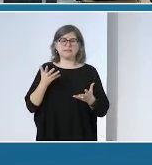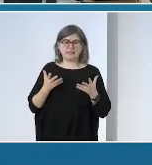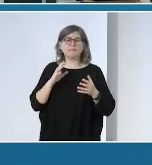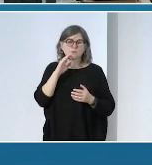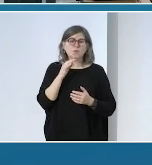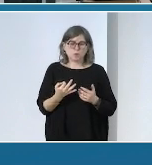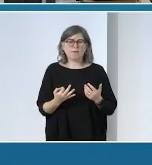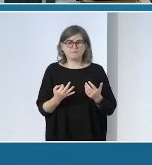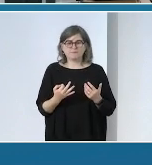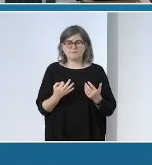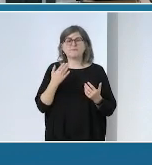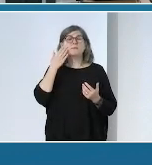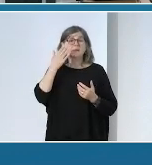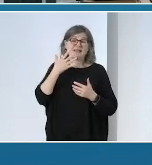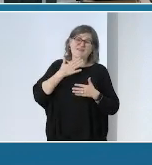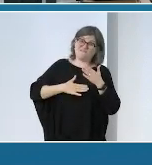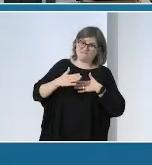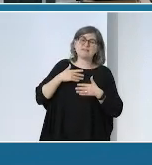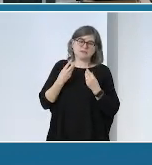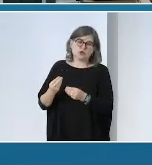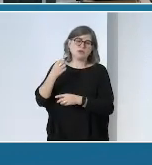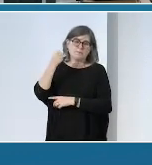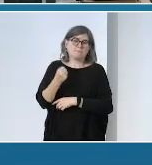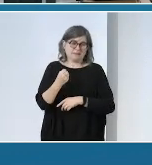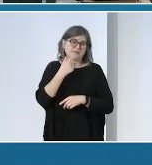sont majorés lorsqu'elle est fatiguée. Et à ce moment-là, elle peut tomber.